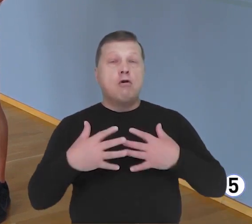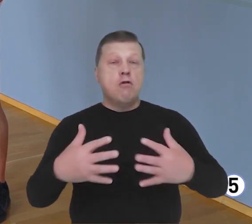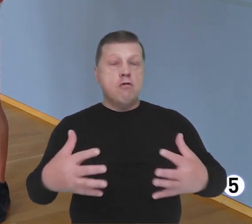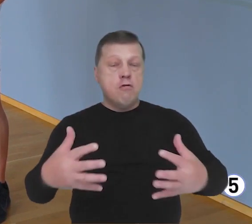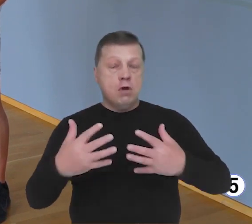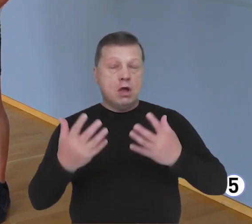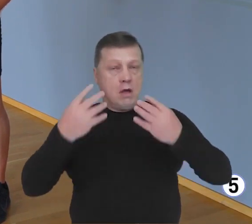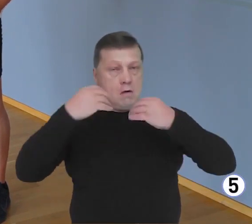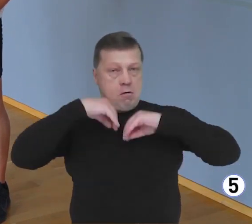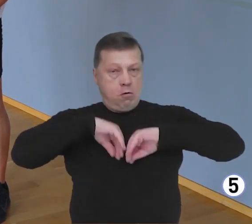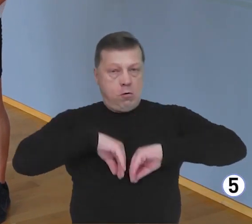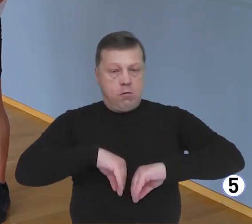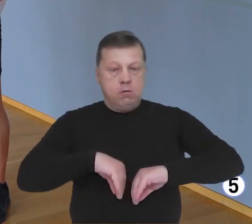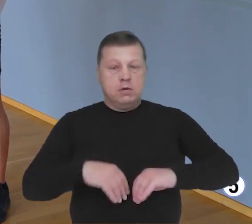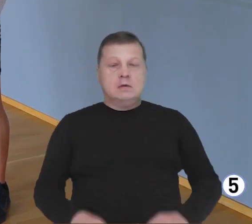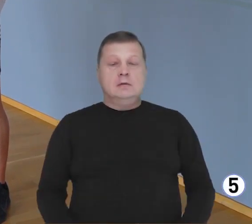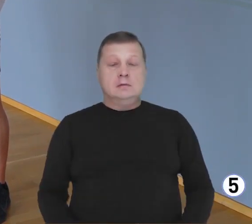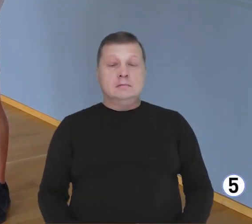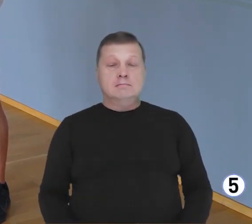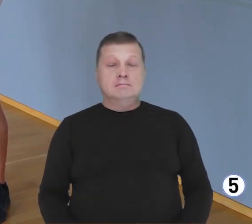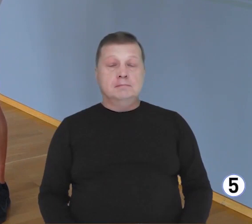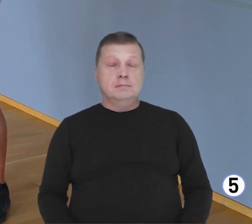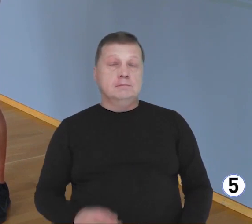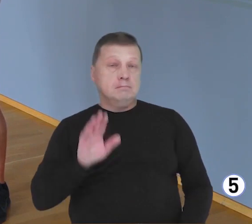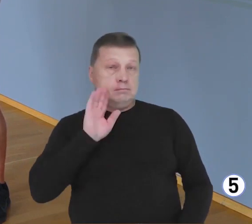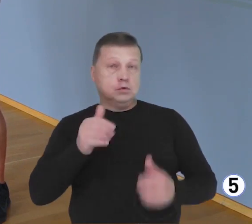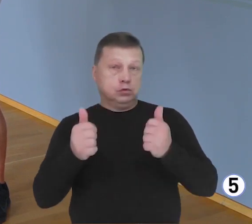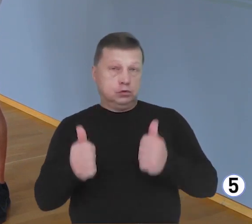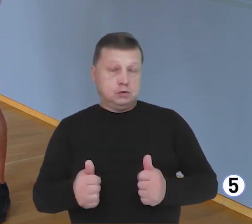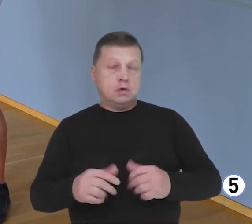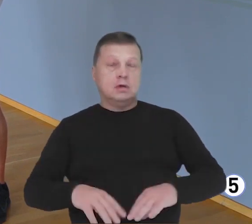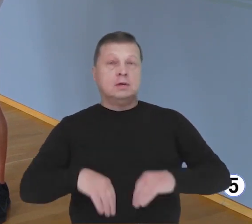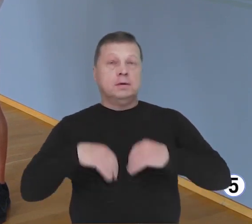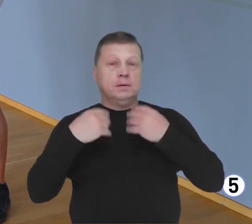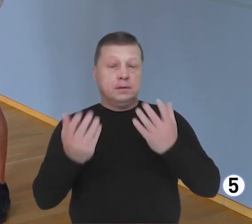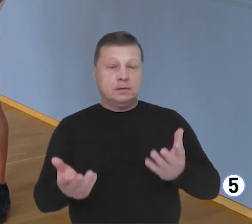Oddychamy głęboko. Trzymamy, wyciągamy, wydłużamy pozycję.